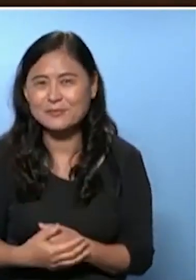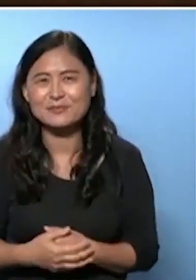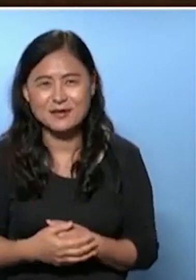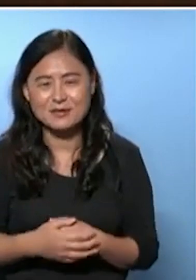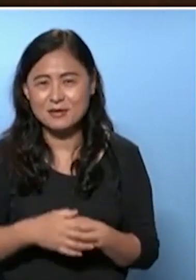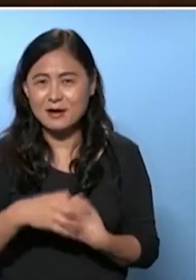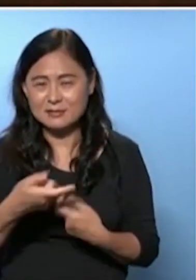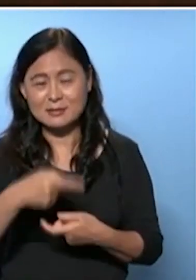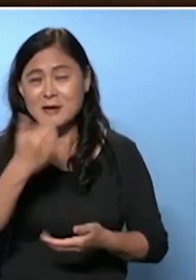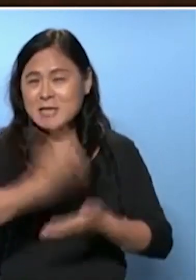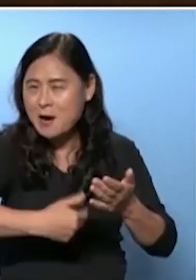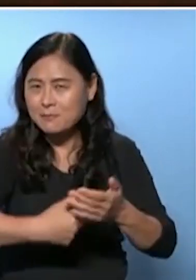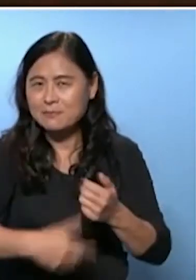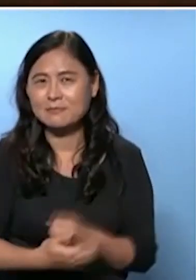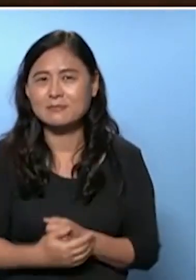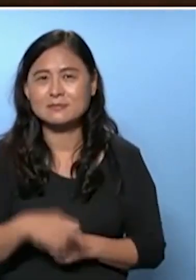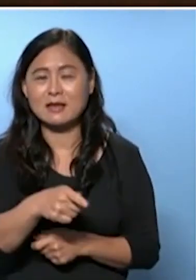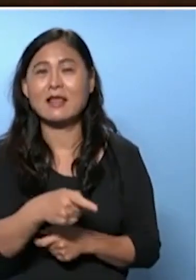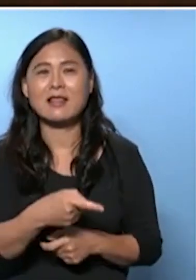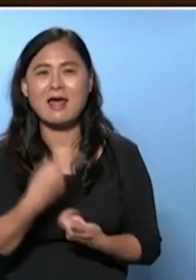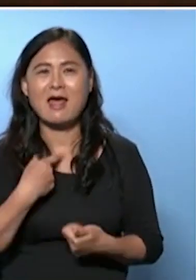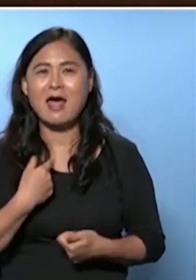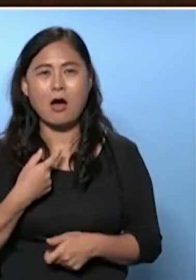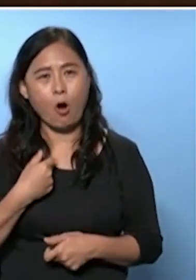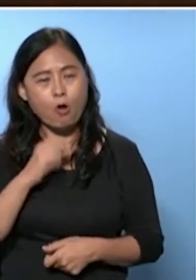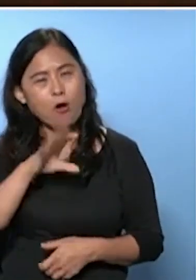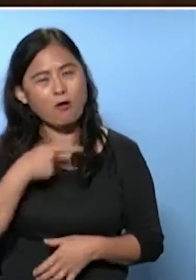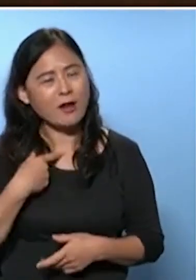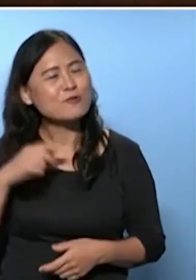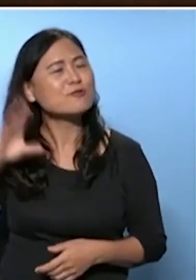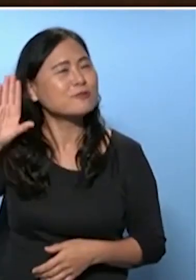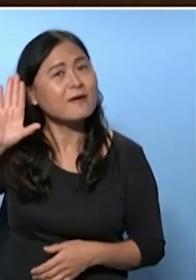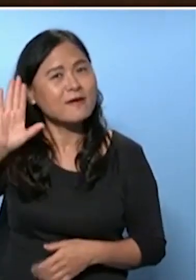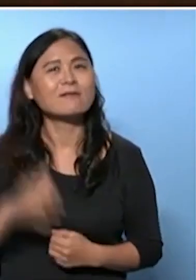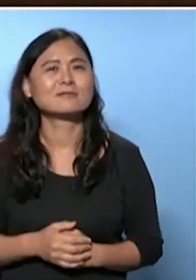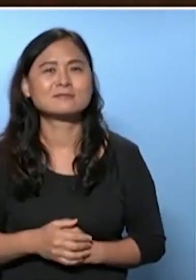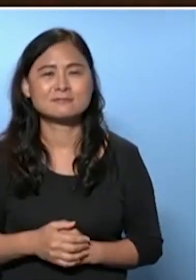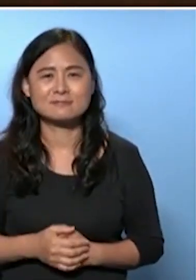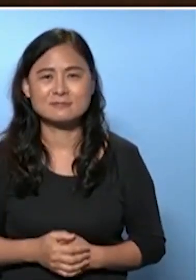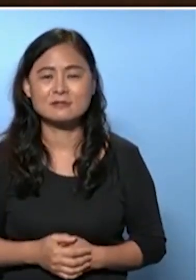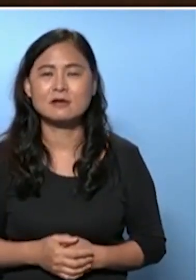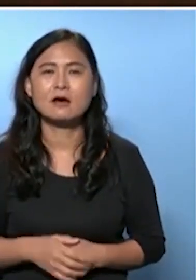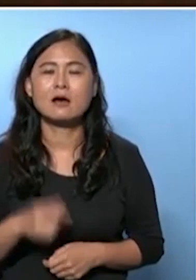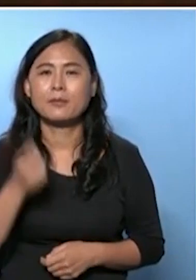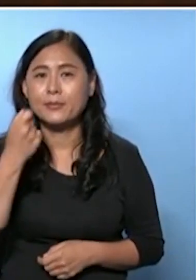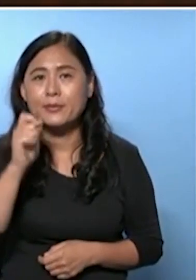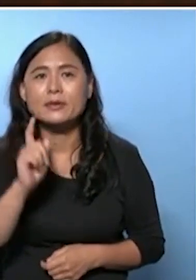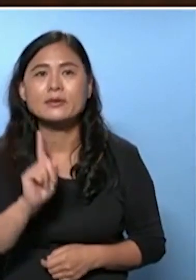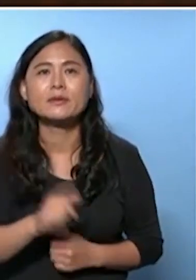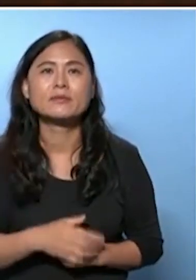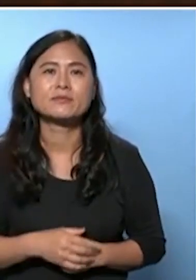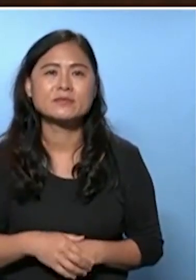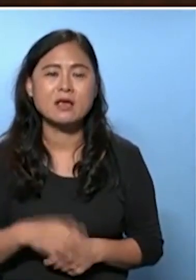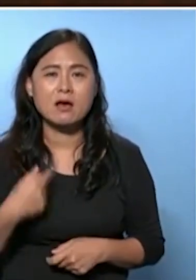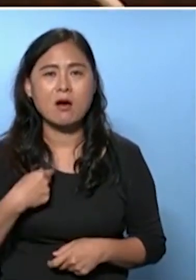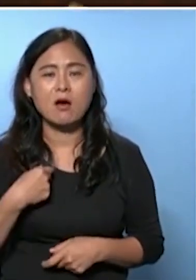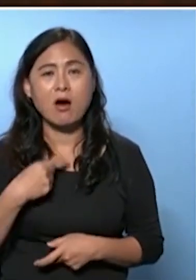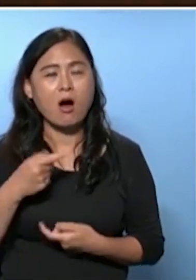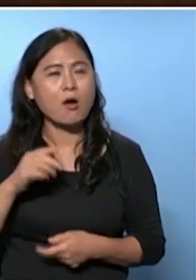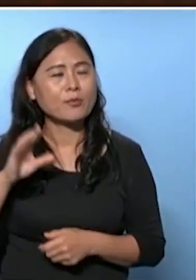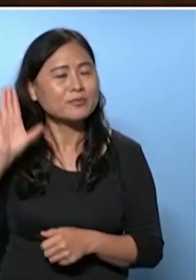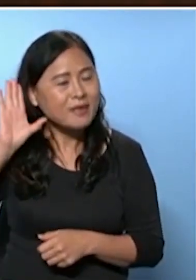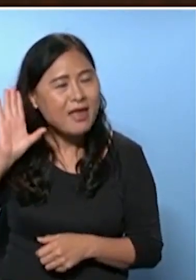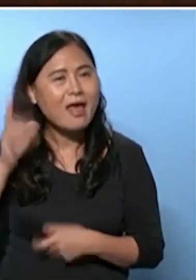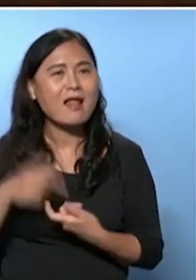工，我減你人工，等你咧唔敢再逆我意，你要順我意，即係簡單啲講，